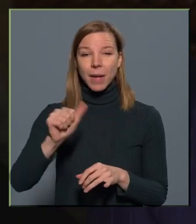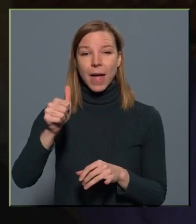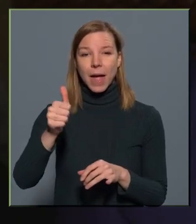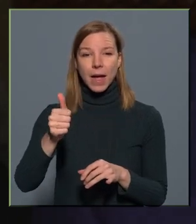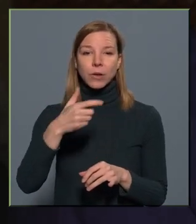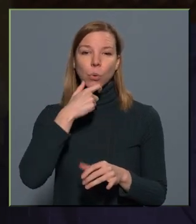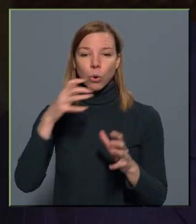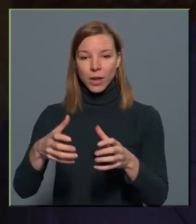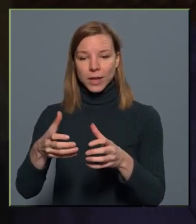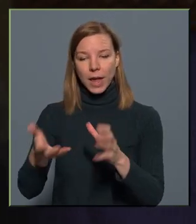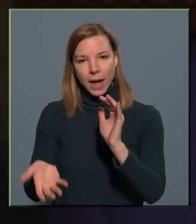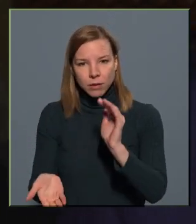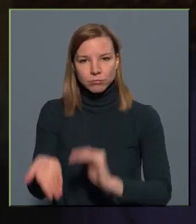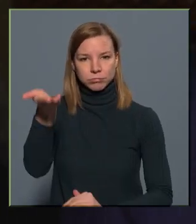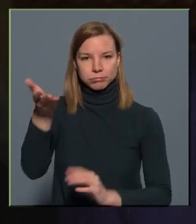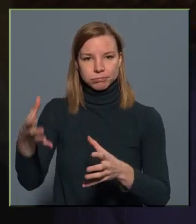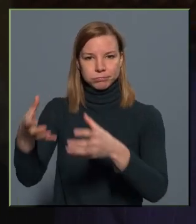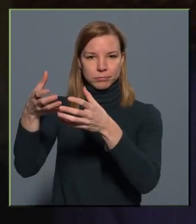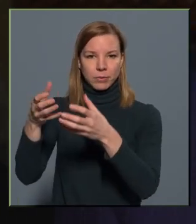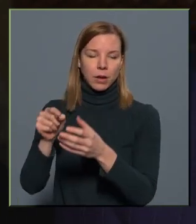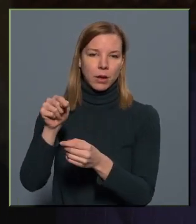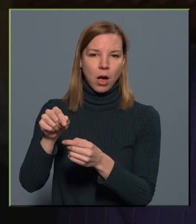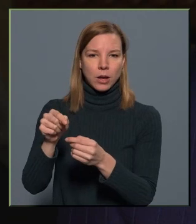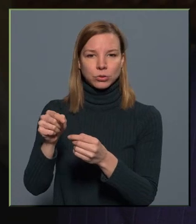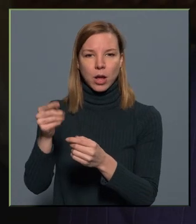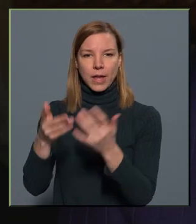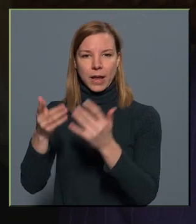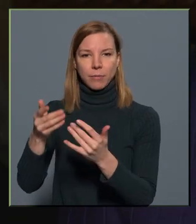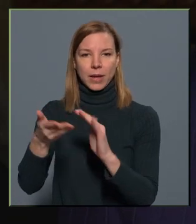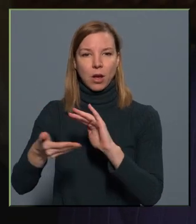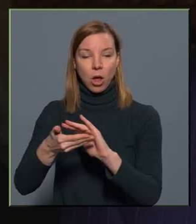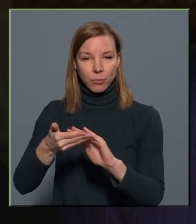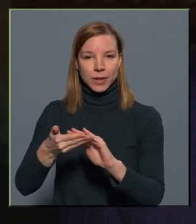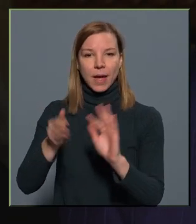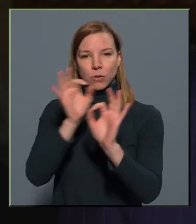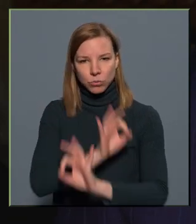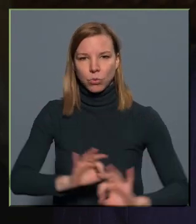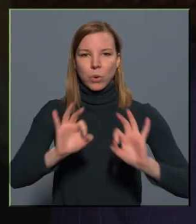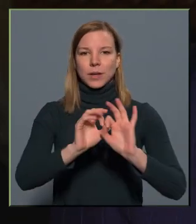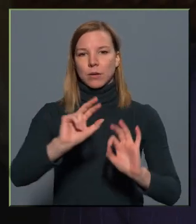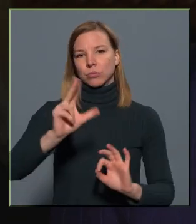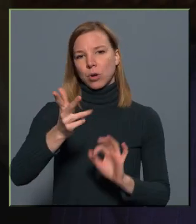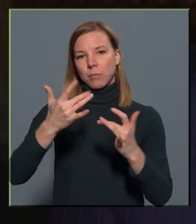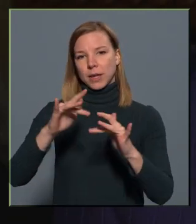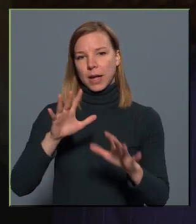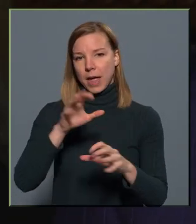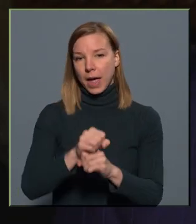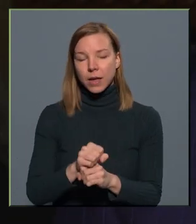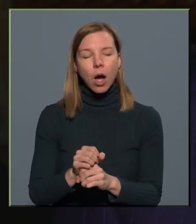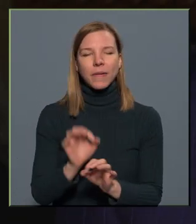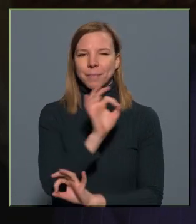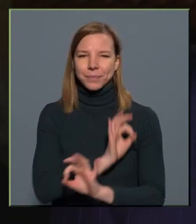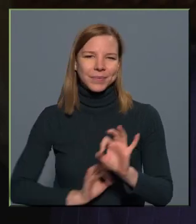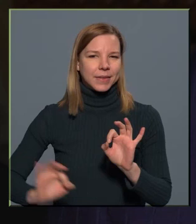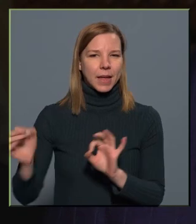kiugró eredménye tett minket az országos ranglista harmadik helyére, hanem a teljes szakosztály,